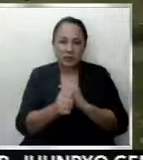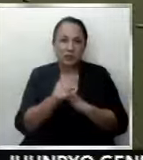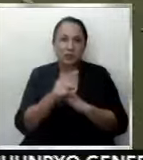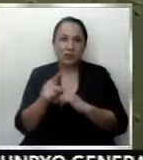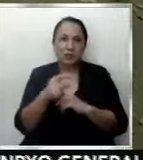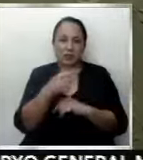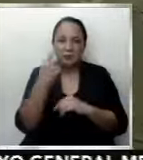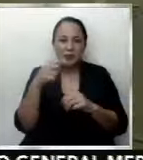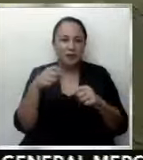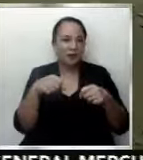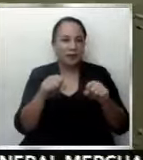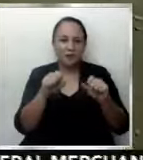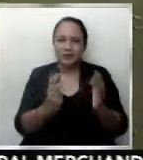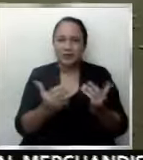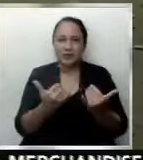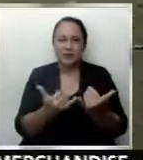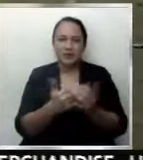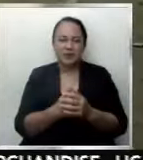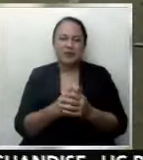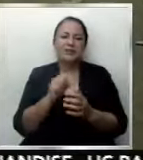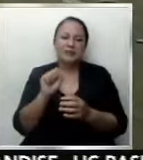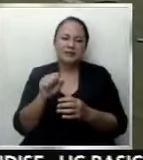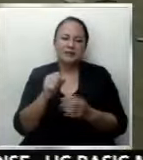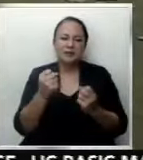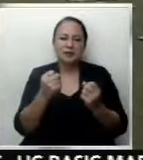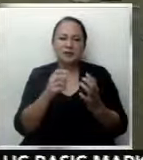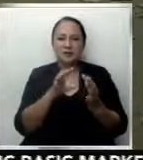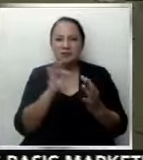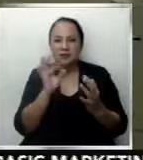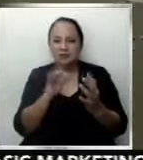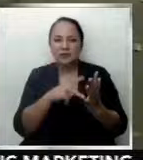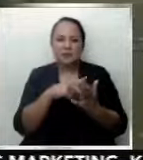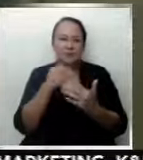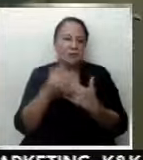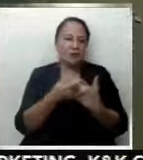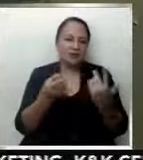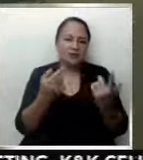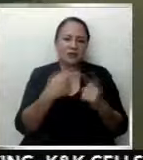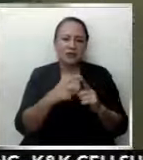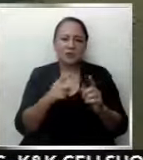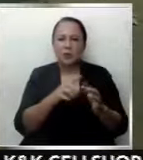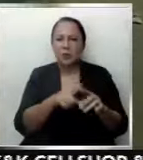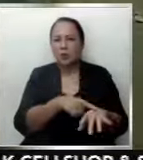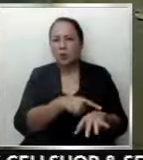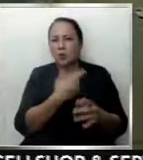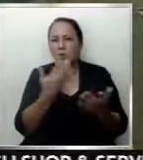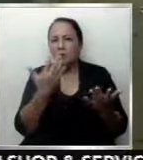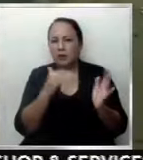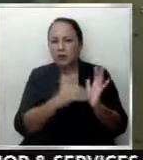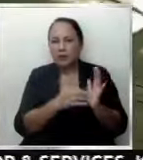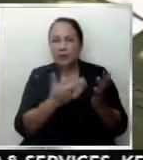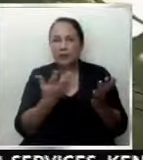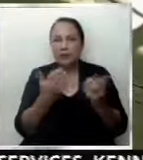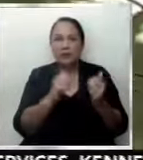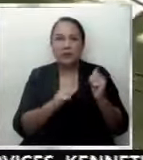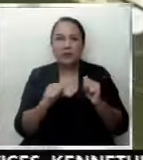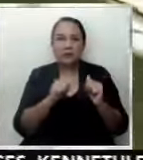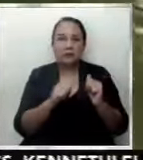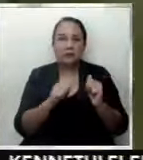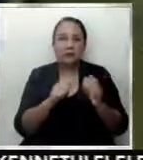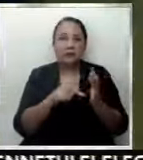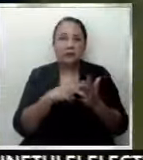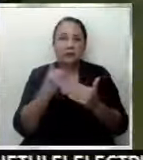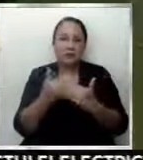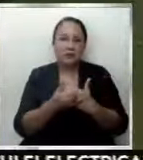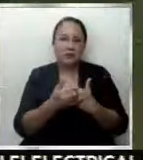ngayon. Aminadong mapili sa project si Philip at matagal-tagal din bago gumanap mula sa isang action project. Pero